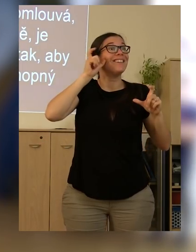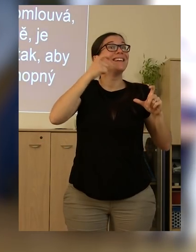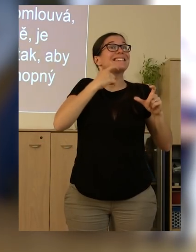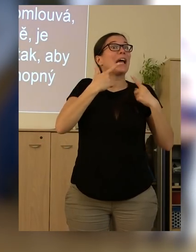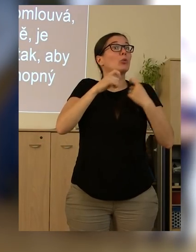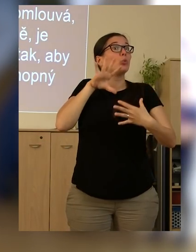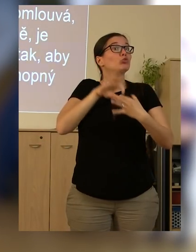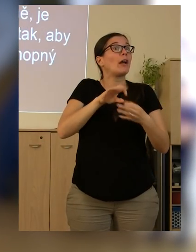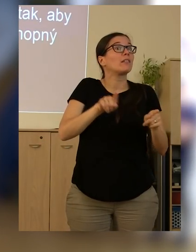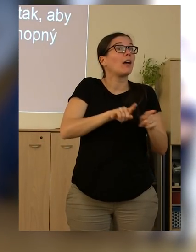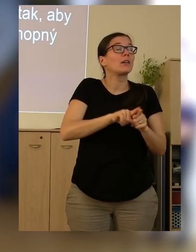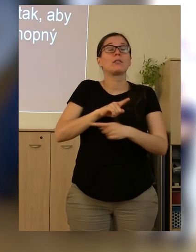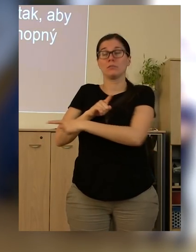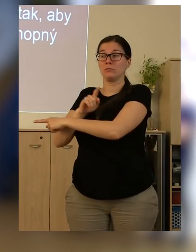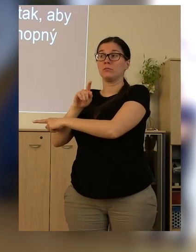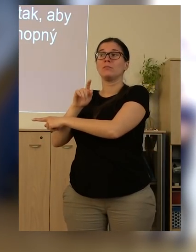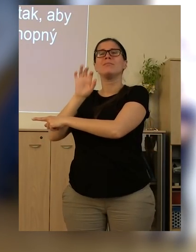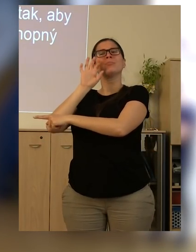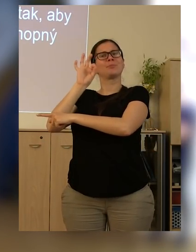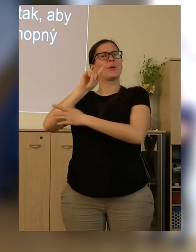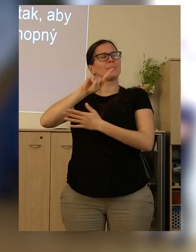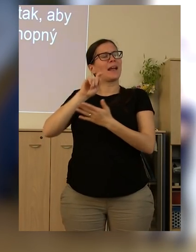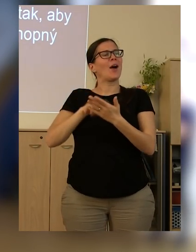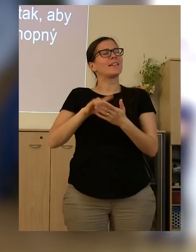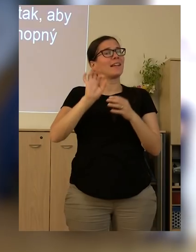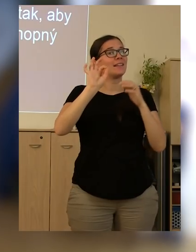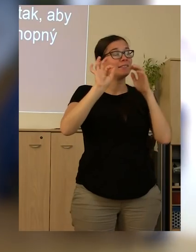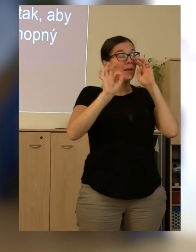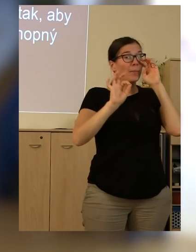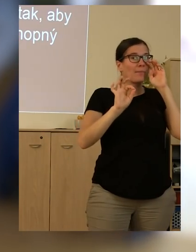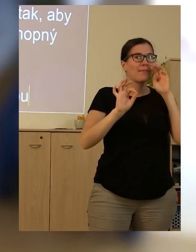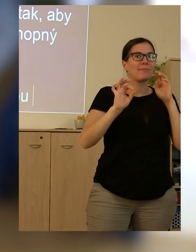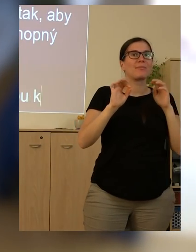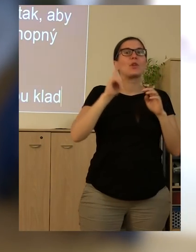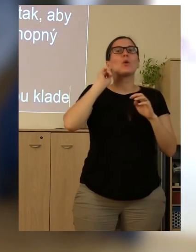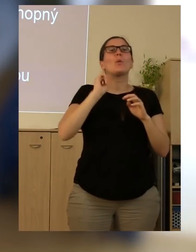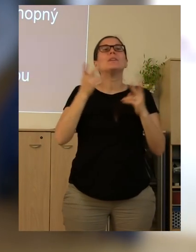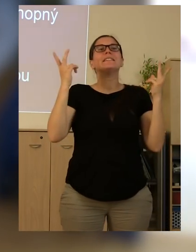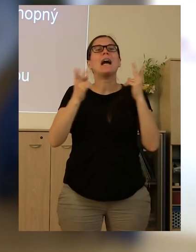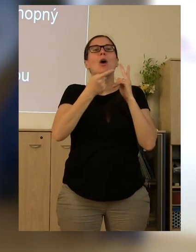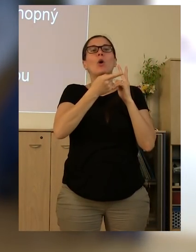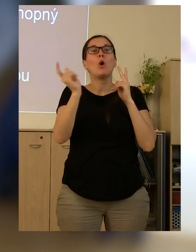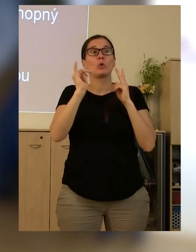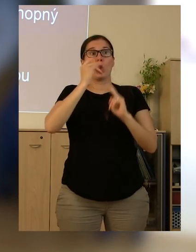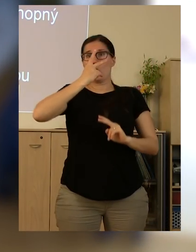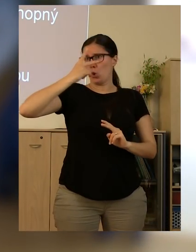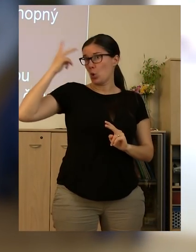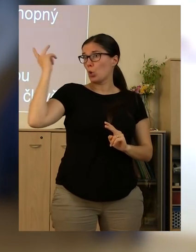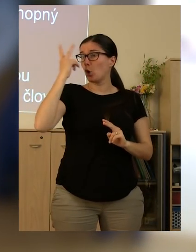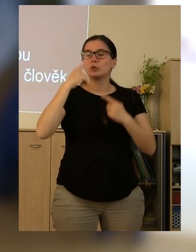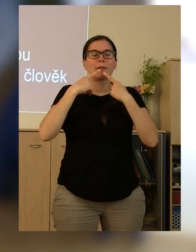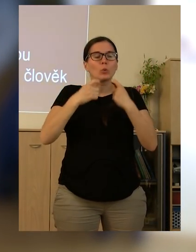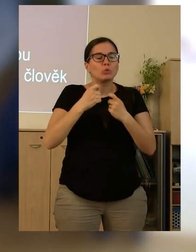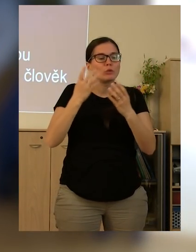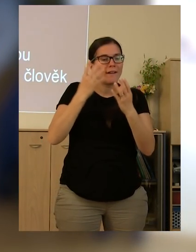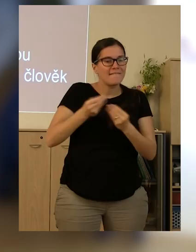protože to vlastně znamená, že člověk musí být ponaučený o tom, že to, co mu ta duše říká,